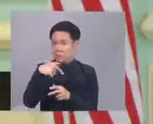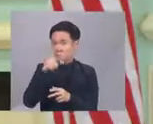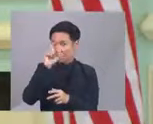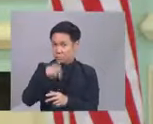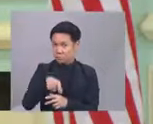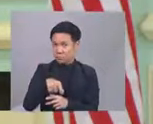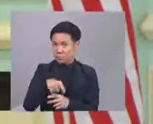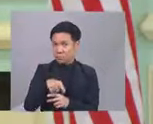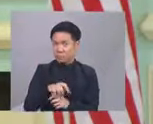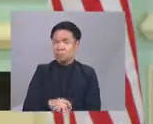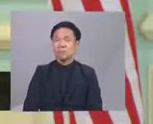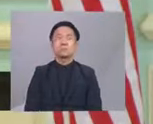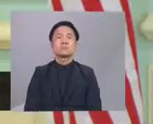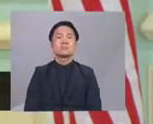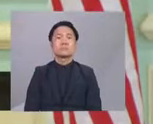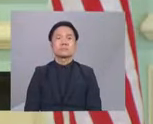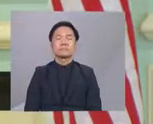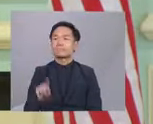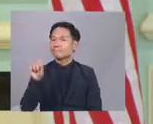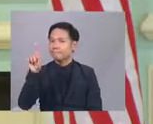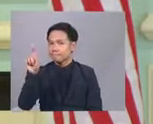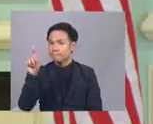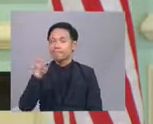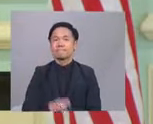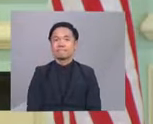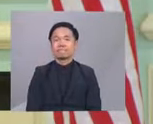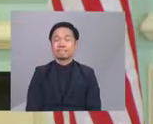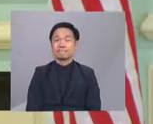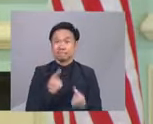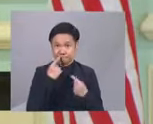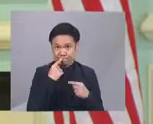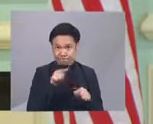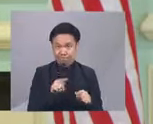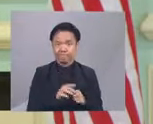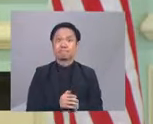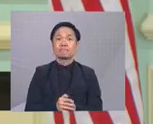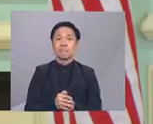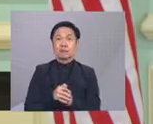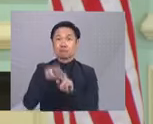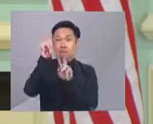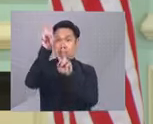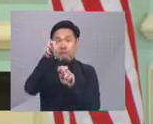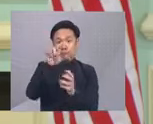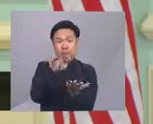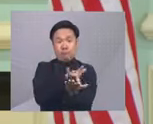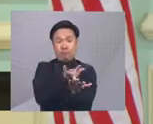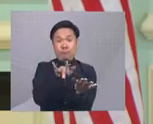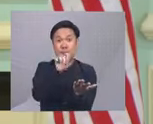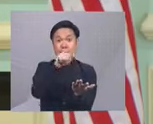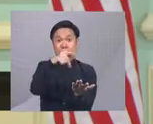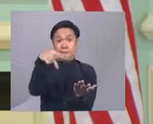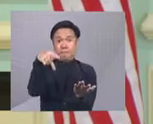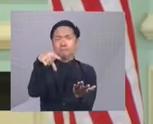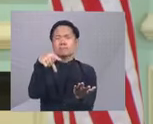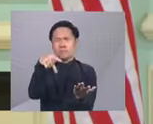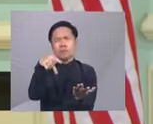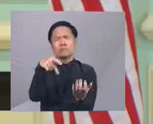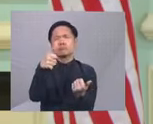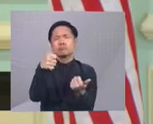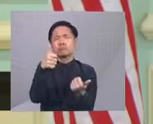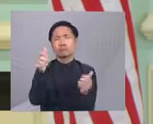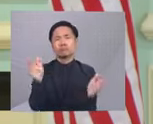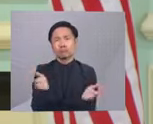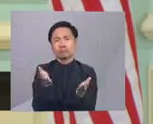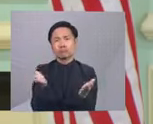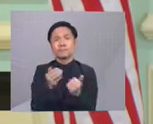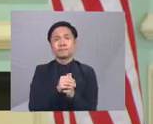Untuk memuat turun ataupun download apps ini memang kita galakkan.